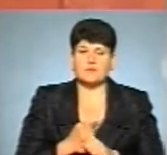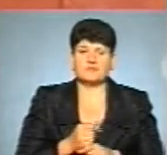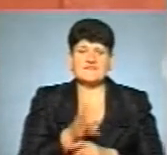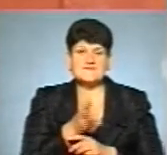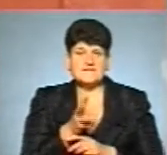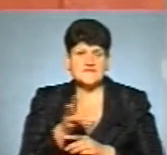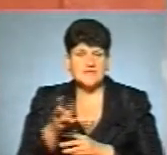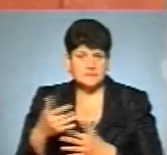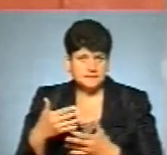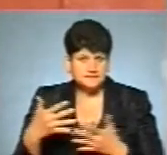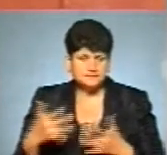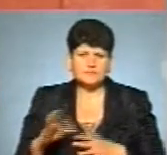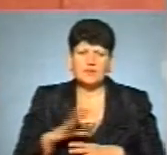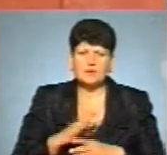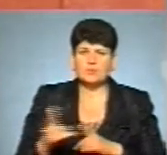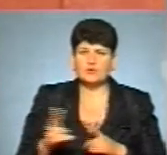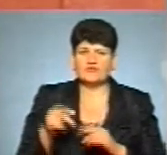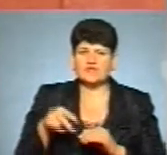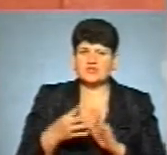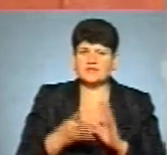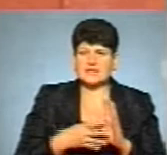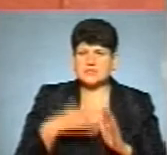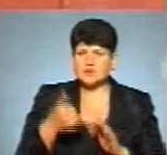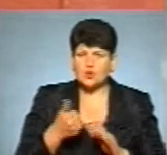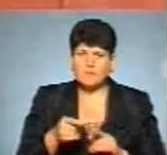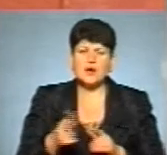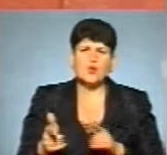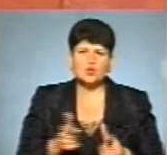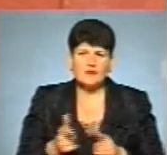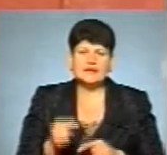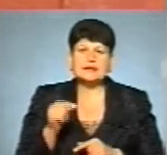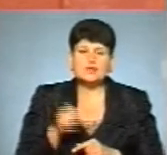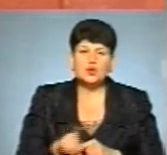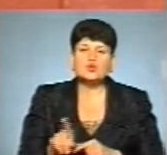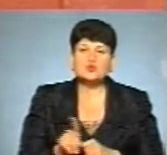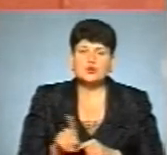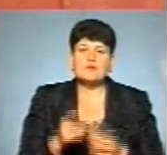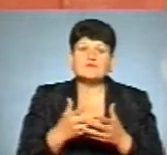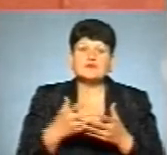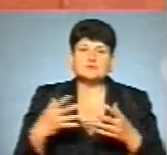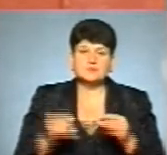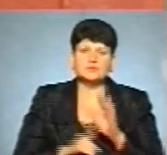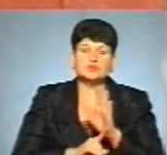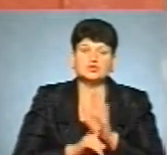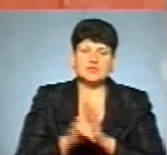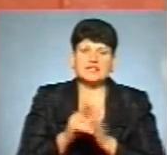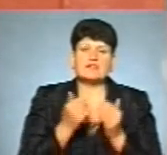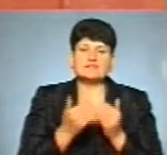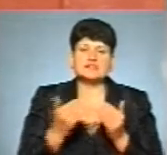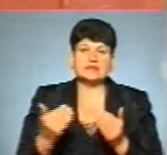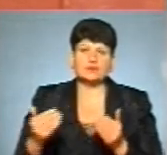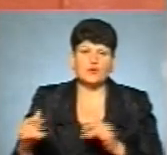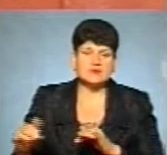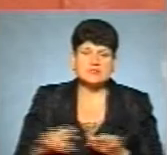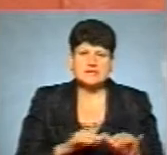відеоматеріали, які були підготовлені у 2019 році. Ми їх готували для того, щоб навесні стартувати по виставкових заходах, по